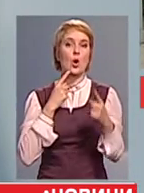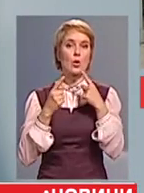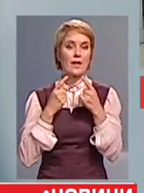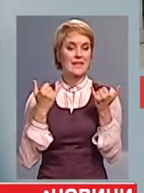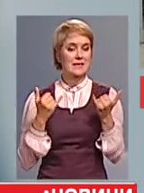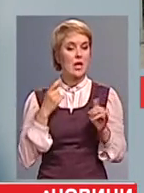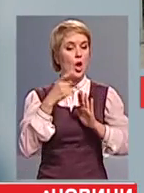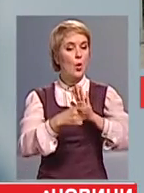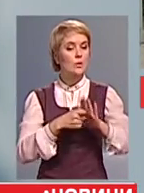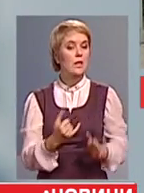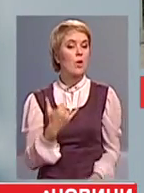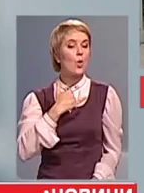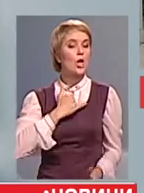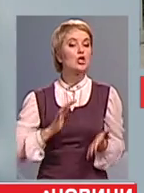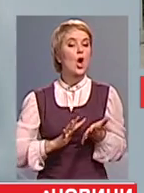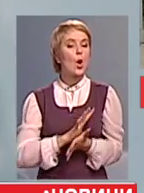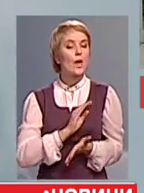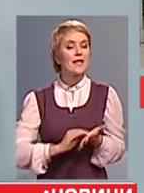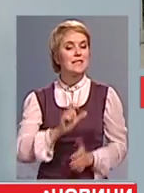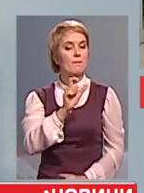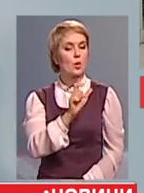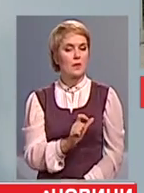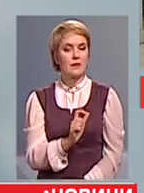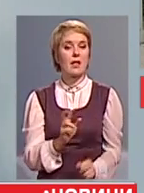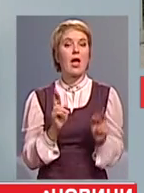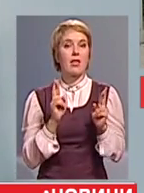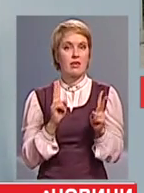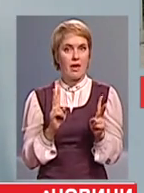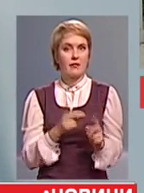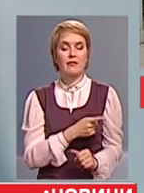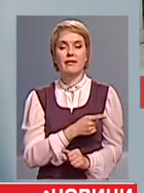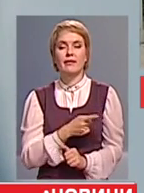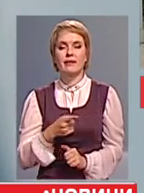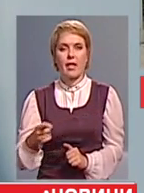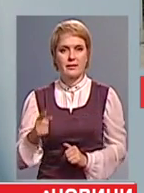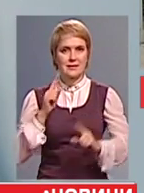Олесі Варламової. Вона на зв'язку з парламентом. Як іде засідання, Олесю?